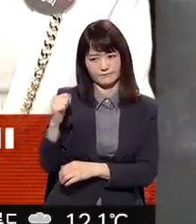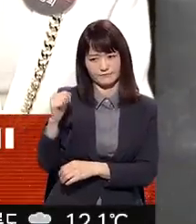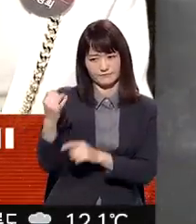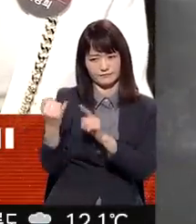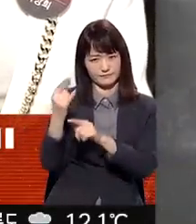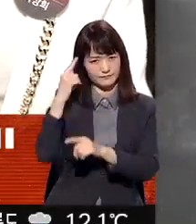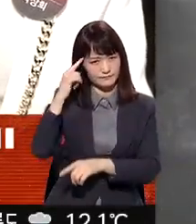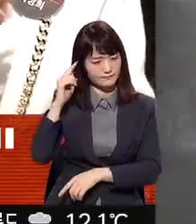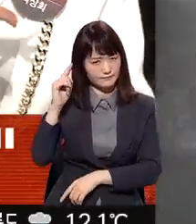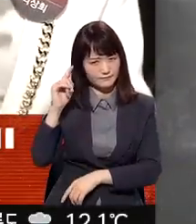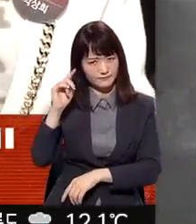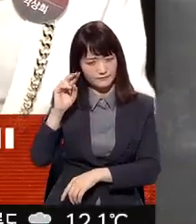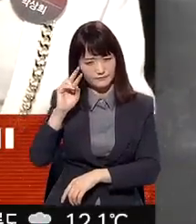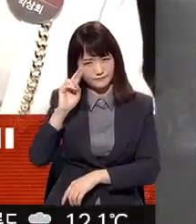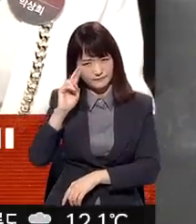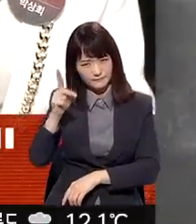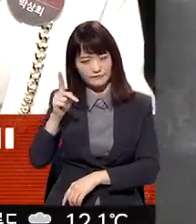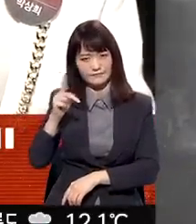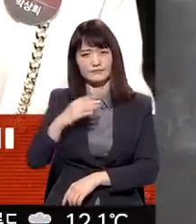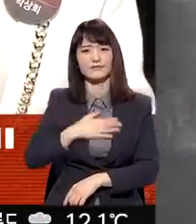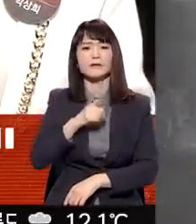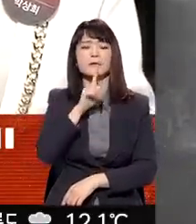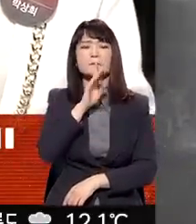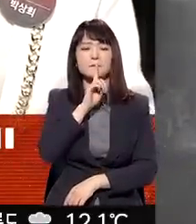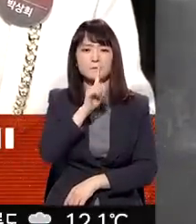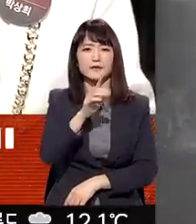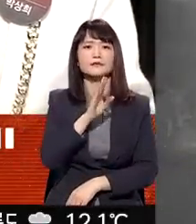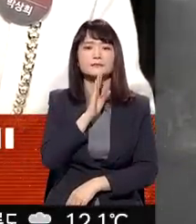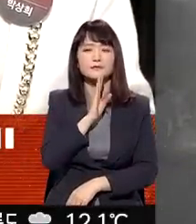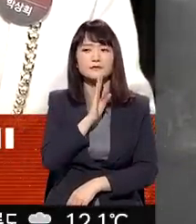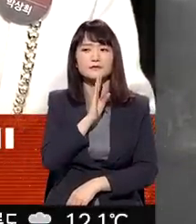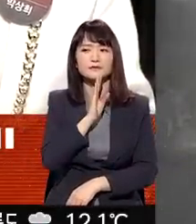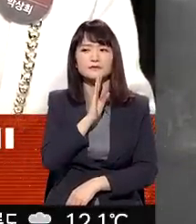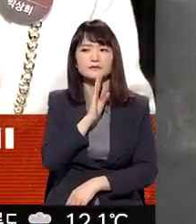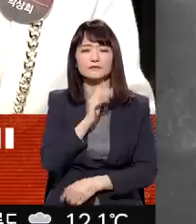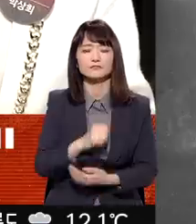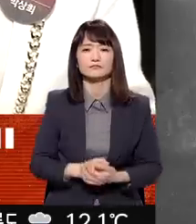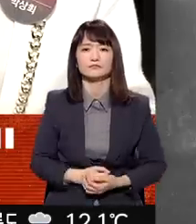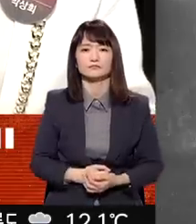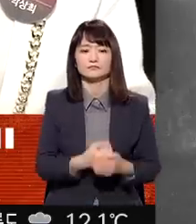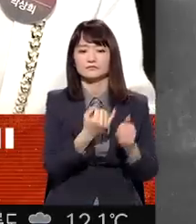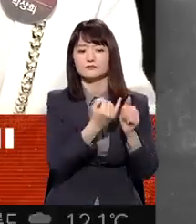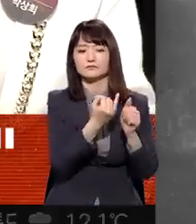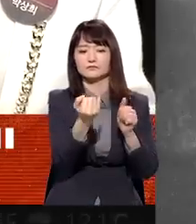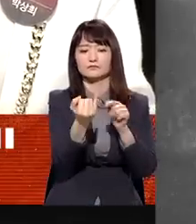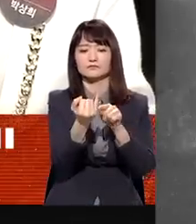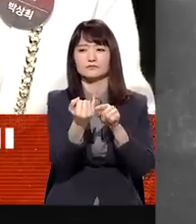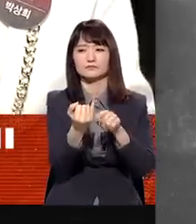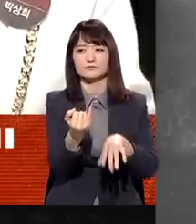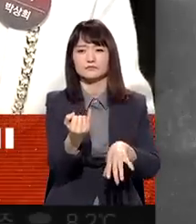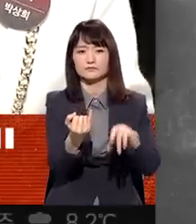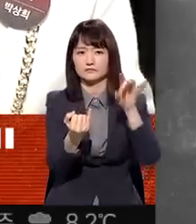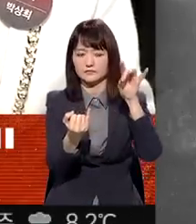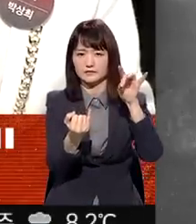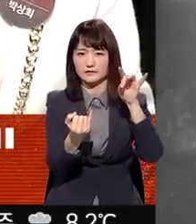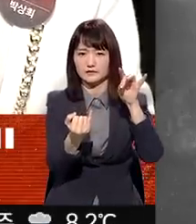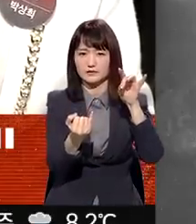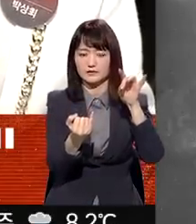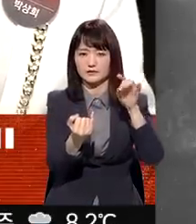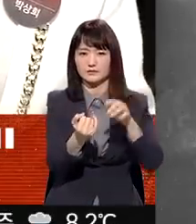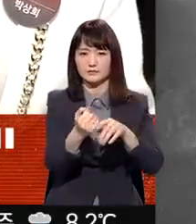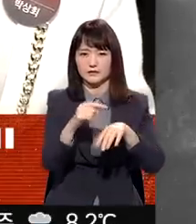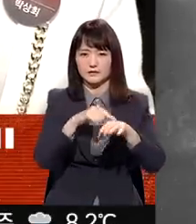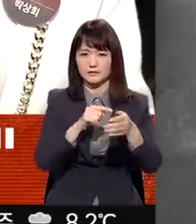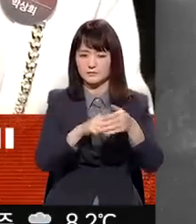맞아 라고 생각하면서 이제 가스라이팅을 해나가는 거죠. 저도 그 아내도 아마 맨 처음에 가스라이팅을 당했던 일원